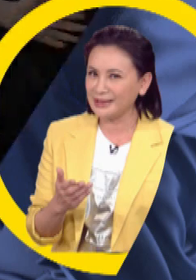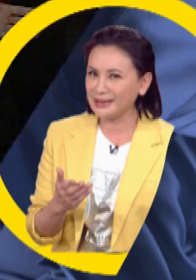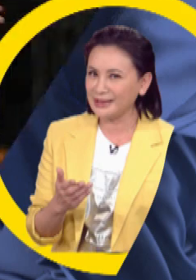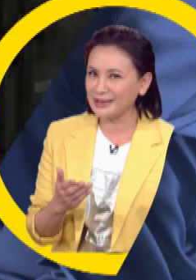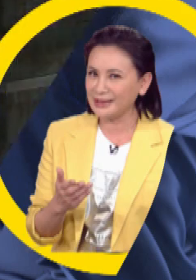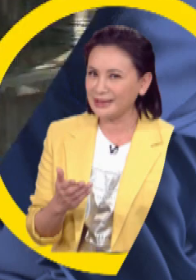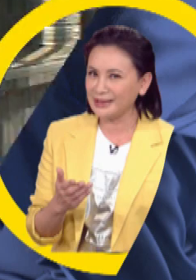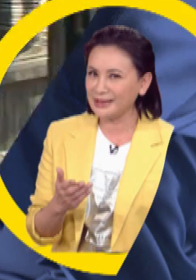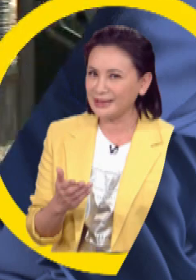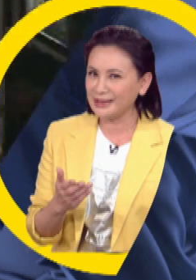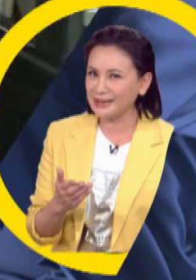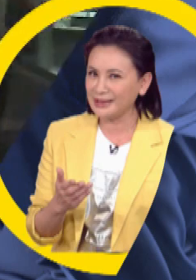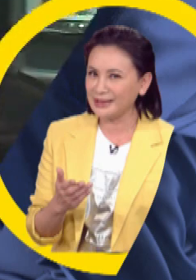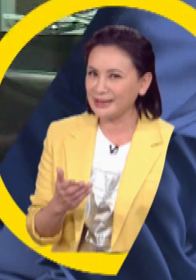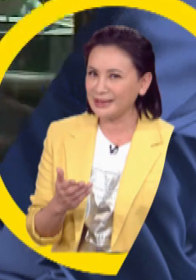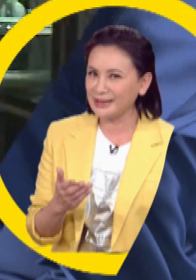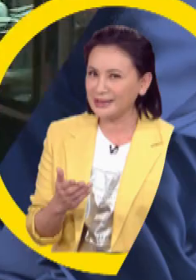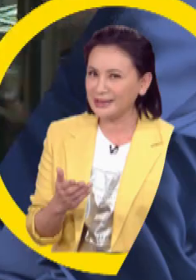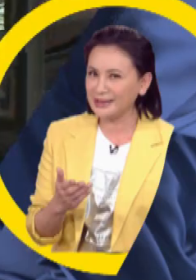来。